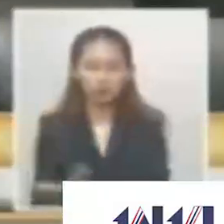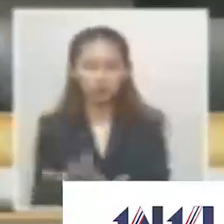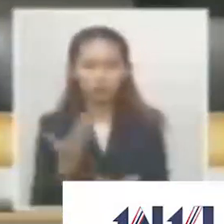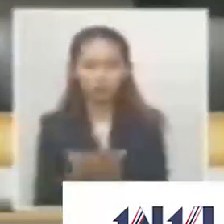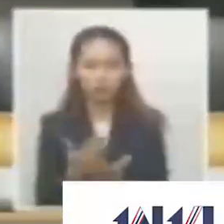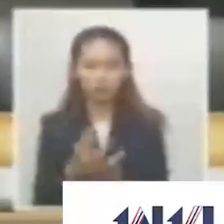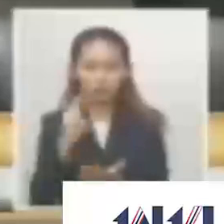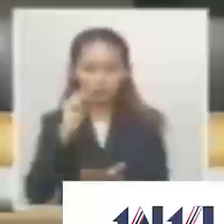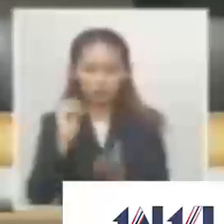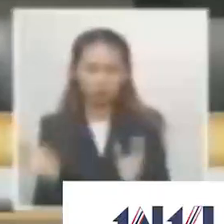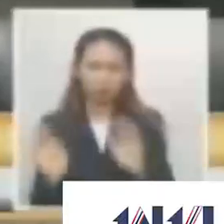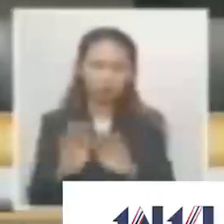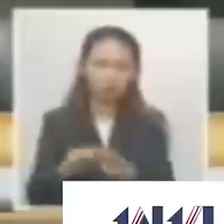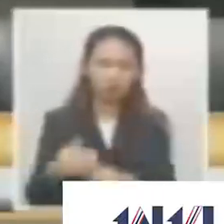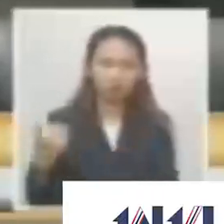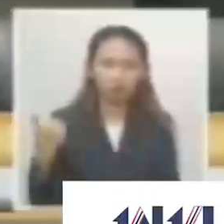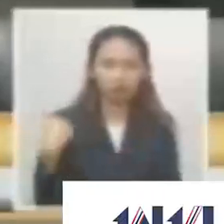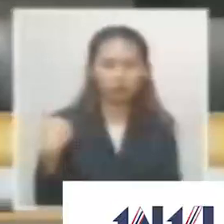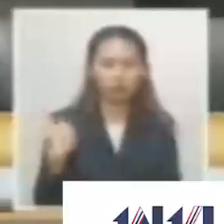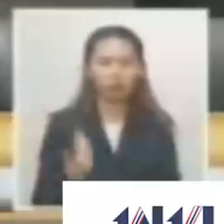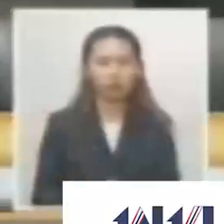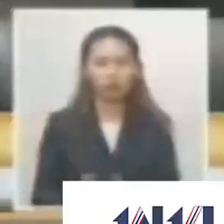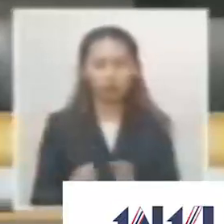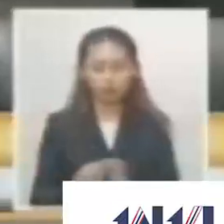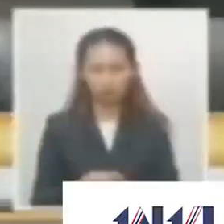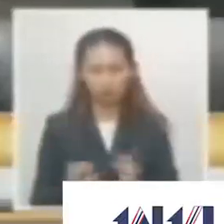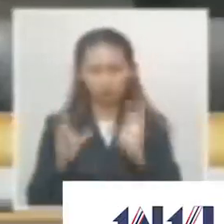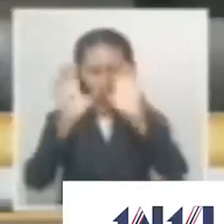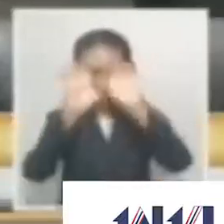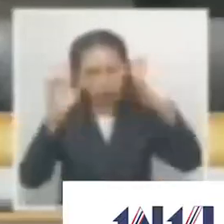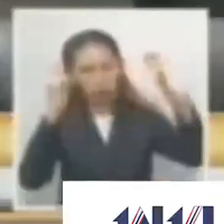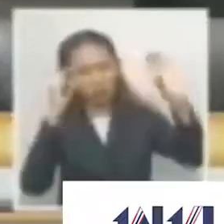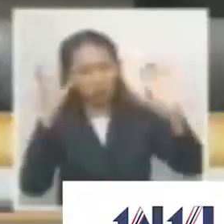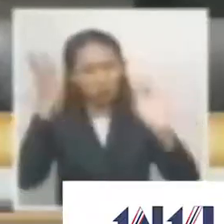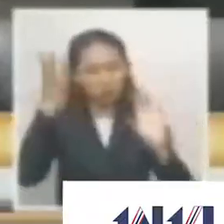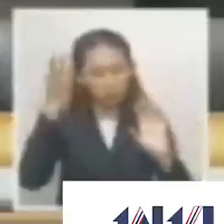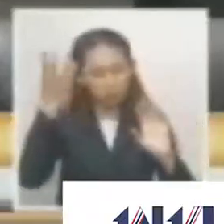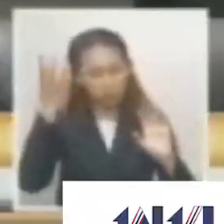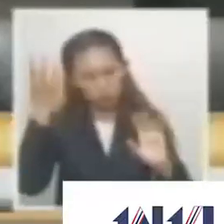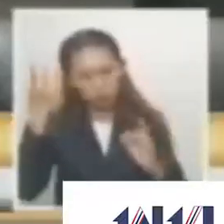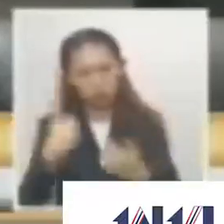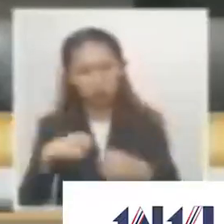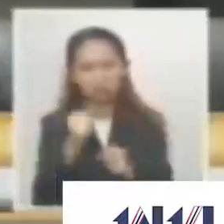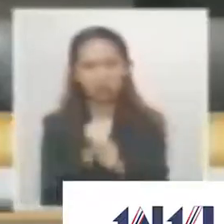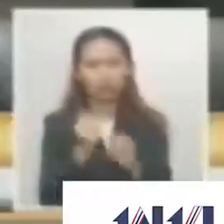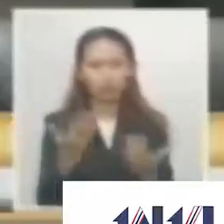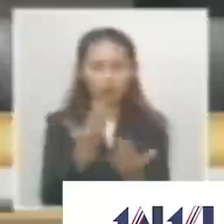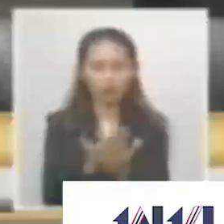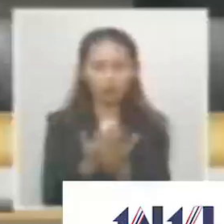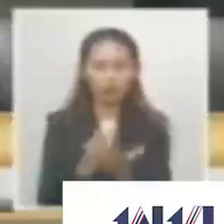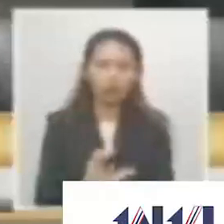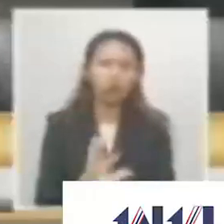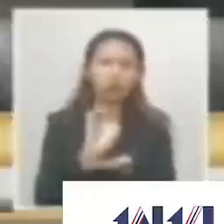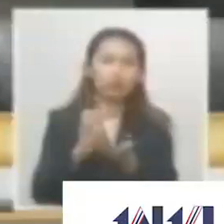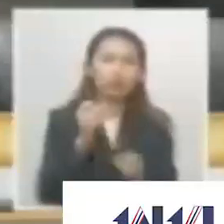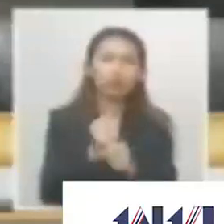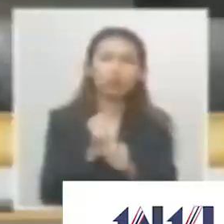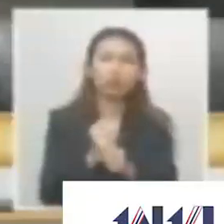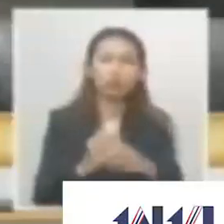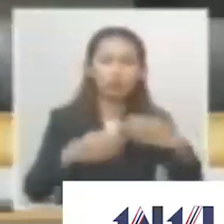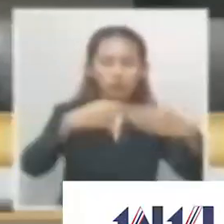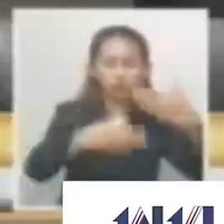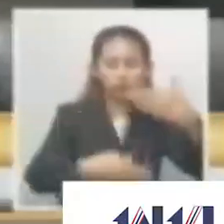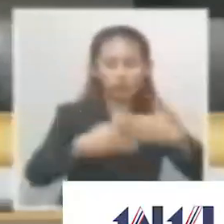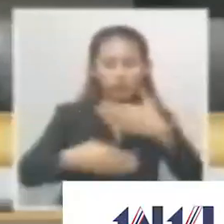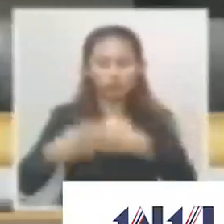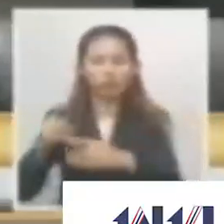เขื่อนควรเพราะฉะนั้นเนี่ยรัฐบาลควรพิจารณาตรงนี้หน่อยนะครับว่าเราเอางบตรงนี้เนี่ยไปทำเขื่อนดีไหมเพื่อให้พี่น้องประชาชนซึ่งผมก็ส